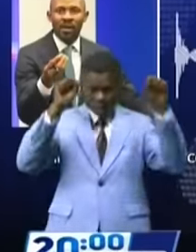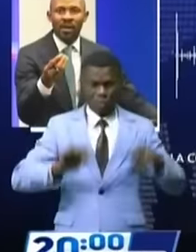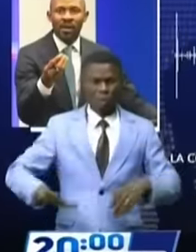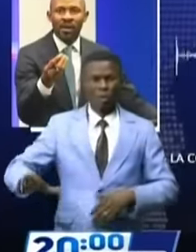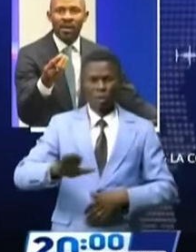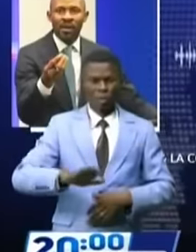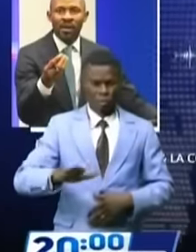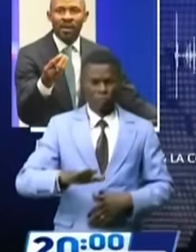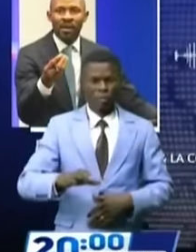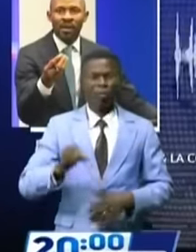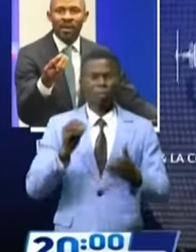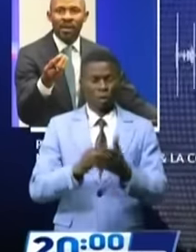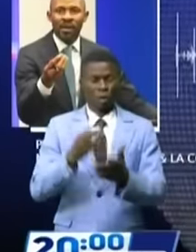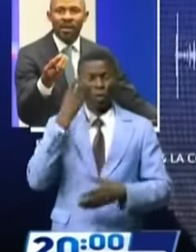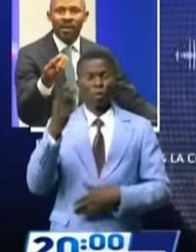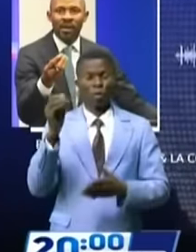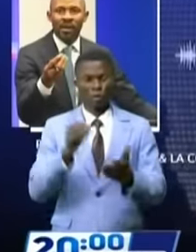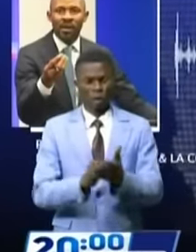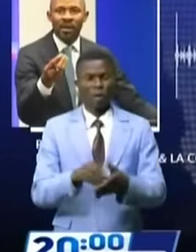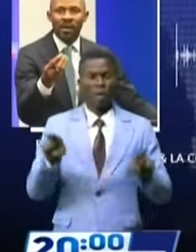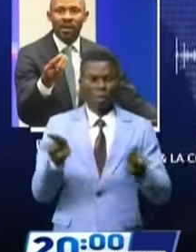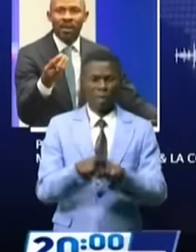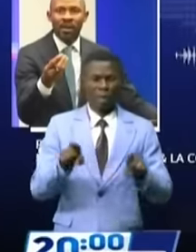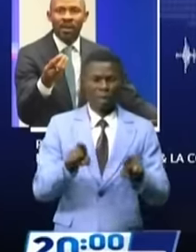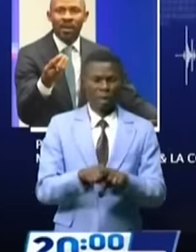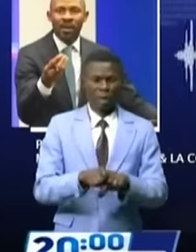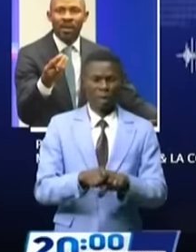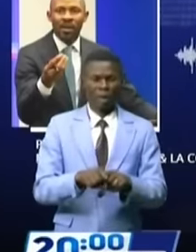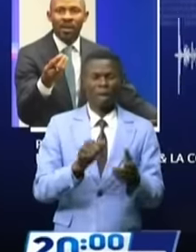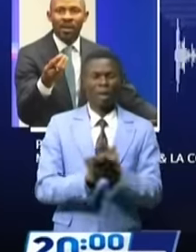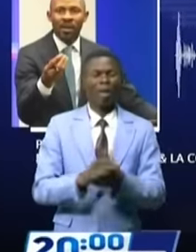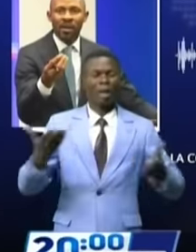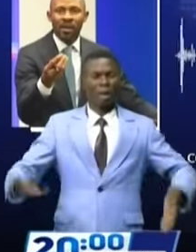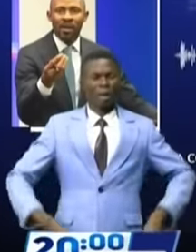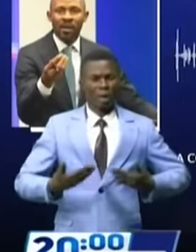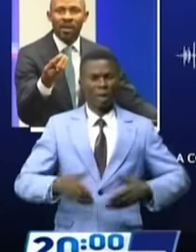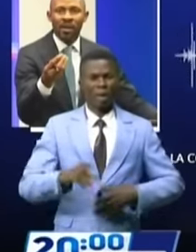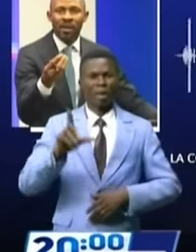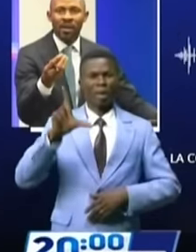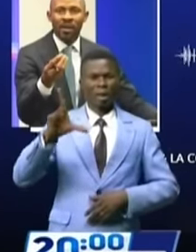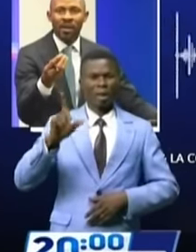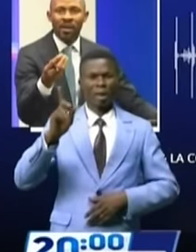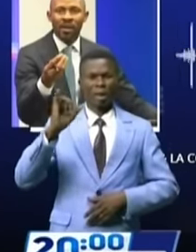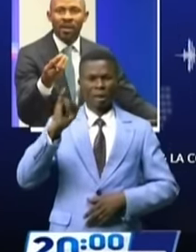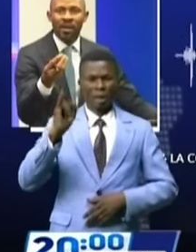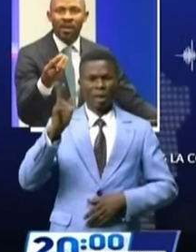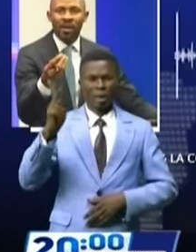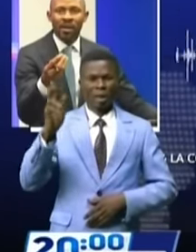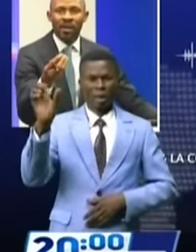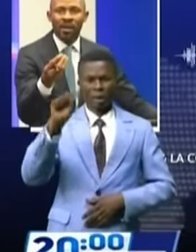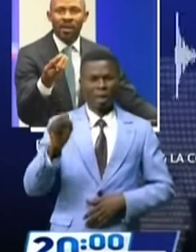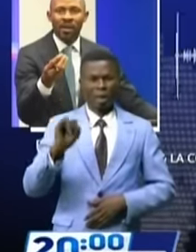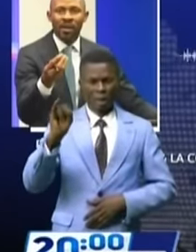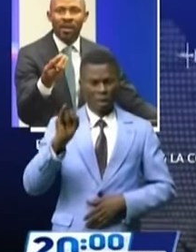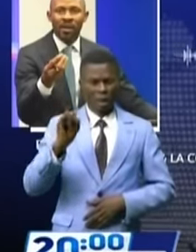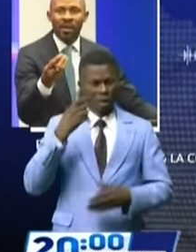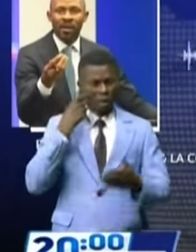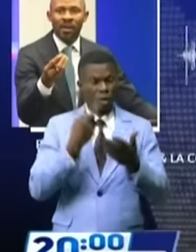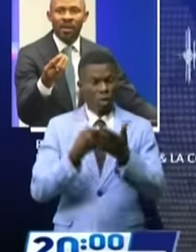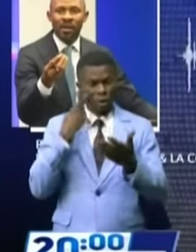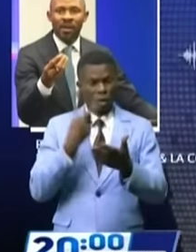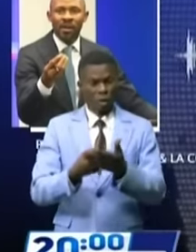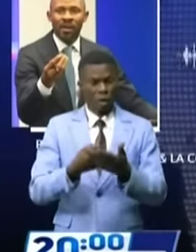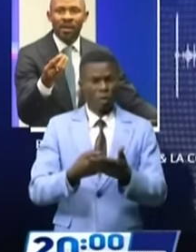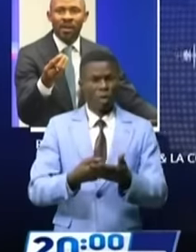République. Nous avons vécu les mêmes scènes de liesse et de joie à Likasi. Nous avons été particulièrement marqués par ce qui s'est